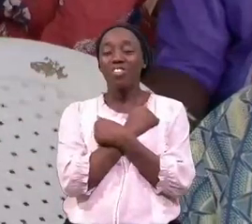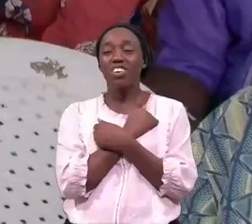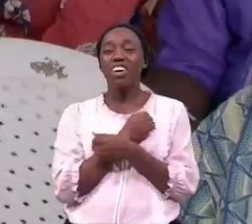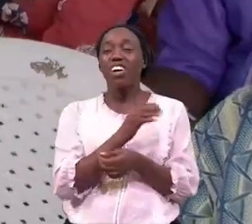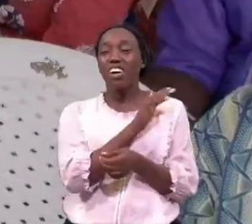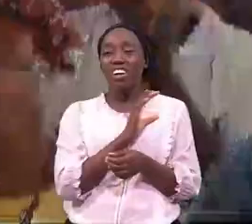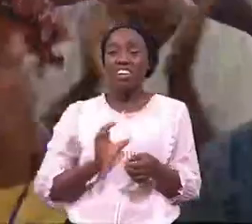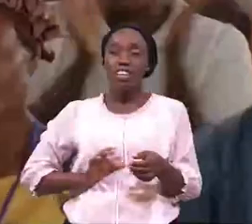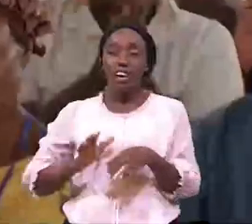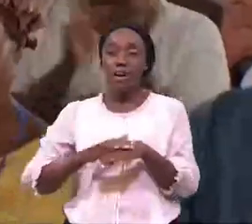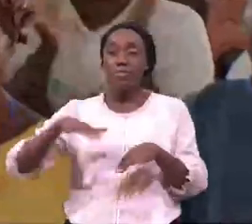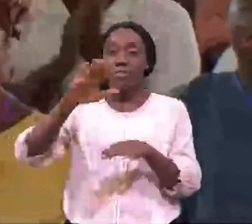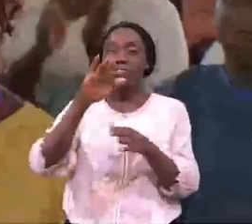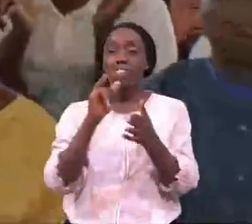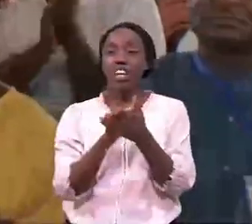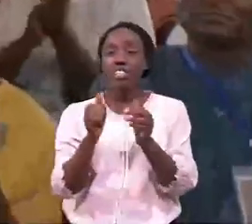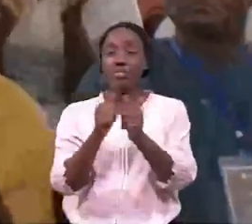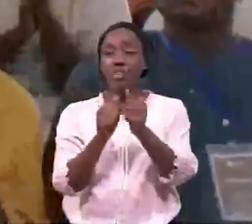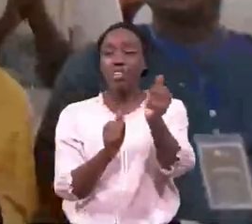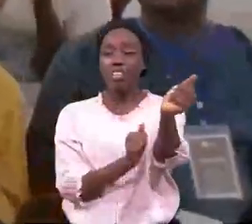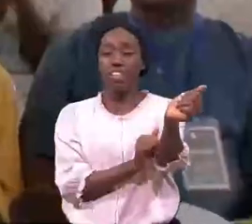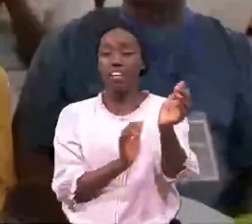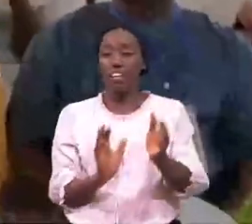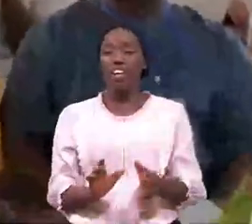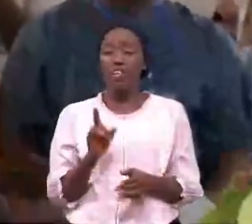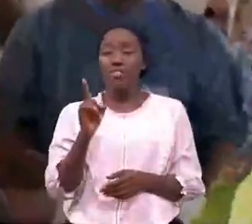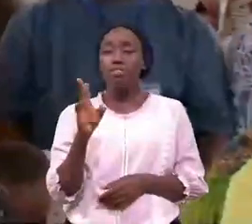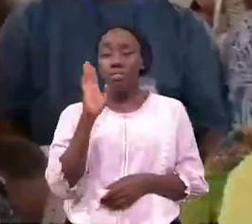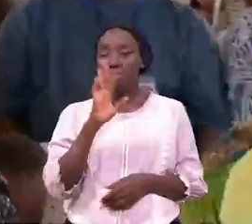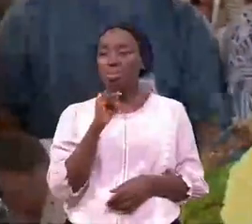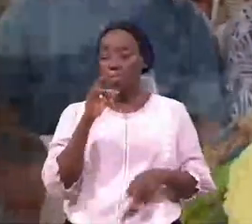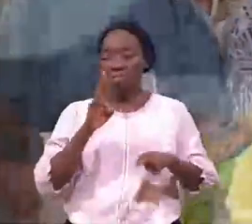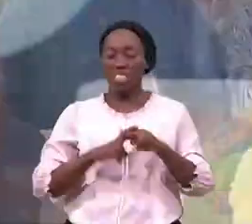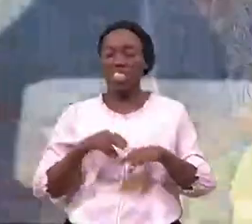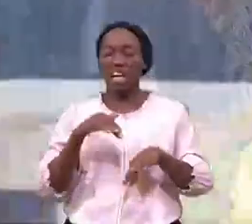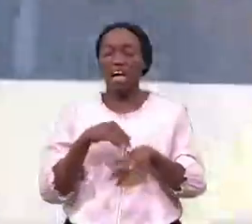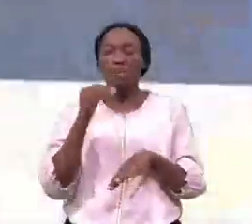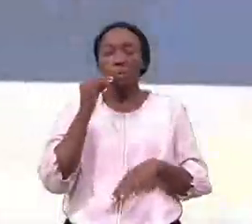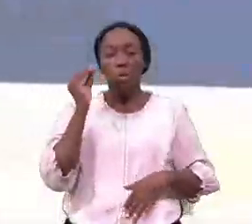Aime Christ au-dessus de ce rétrograde. Tu ne vas pas t'asseoir à la maison.